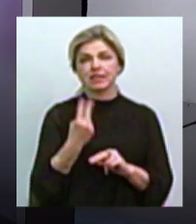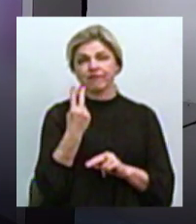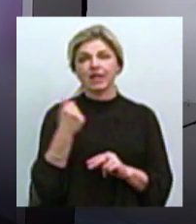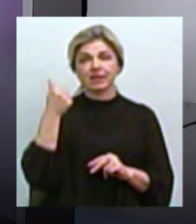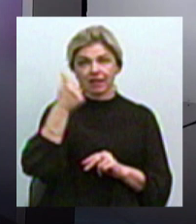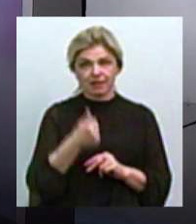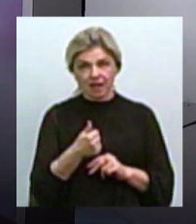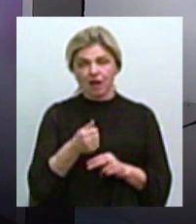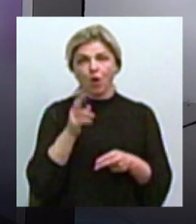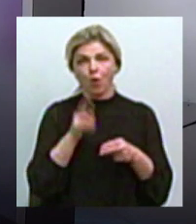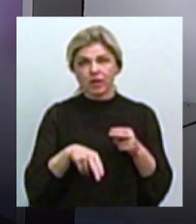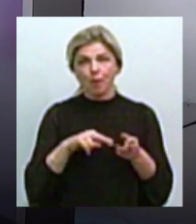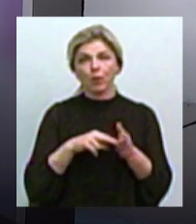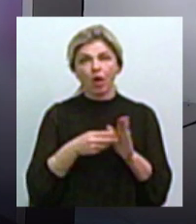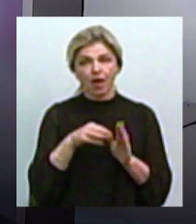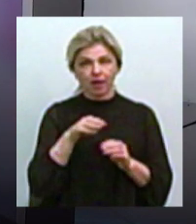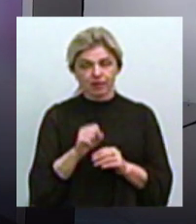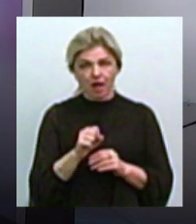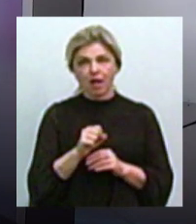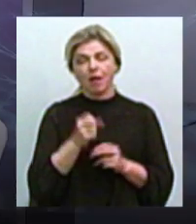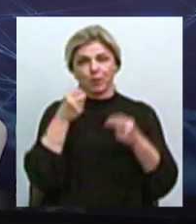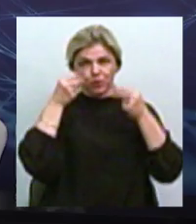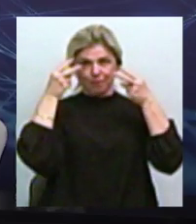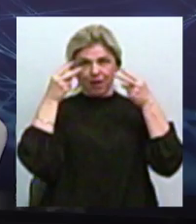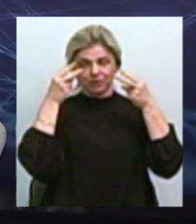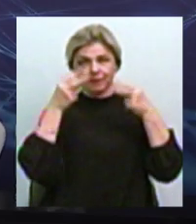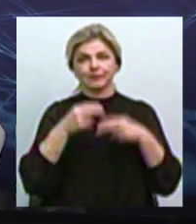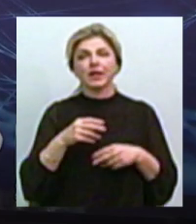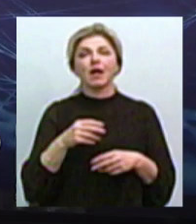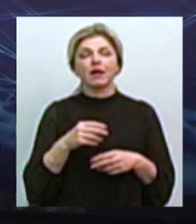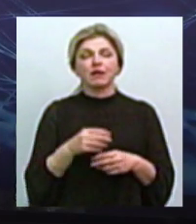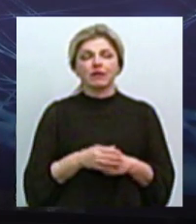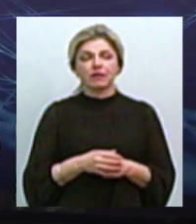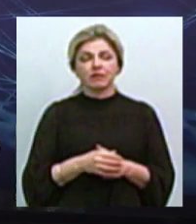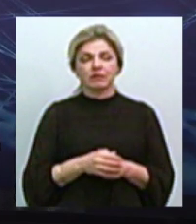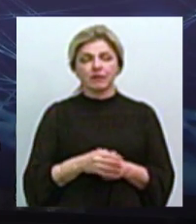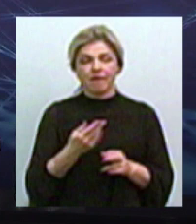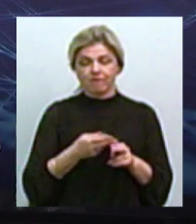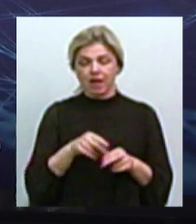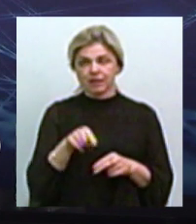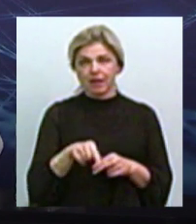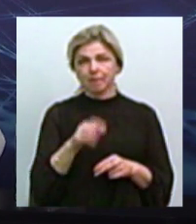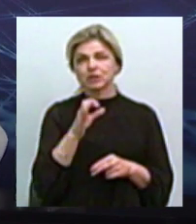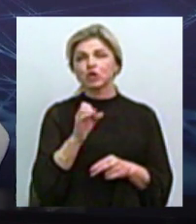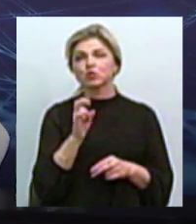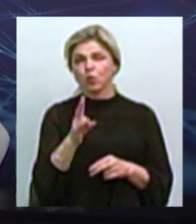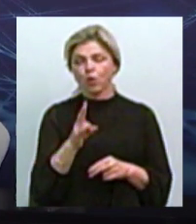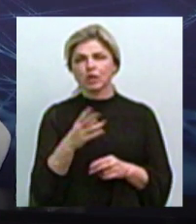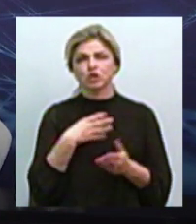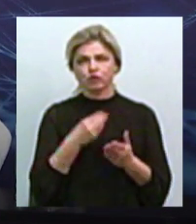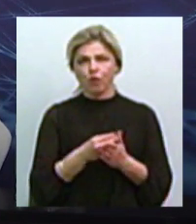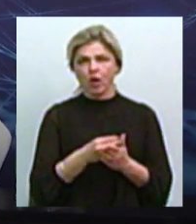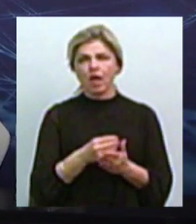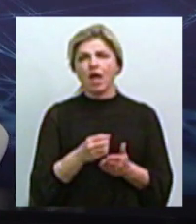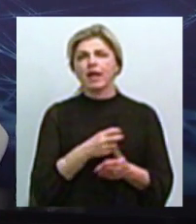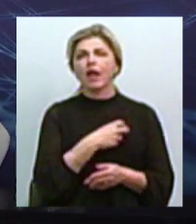к концу проекта бывает мама просыпается. Средняя длительность, опять-таки, В этом сезоне мы побили свой собственный рекорд по